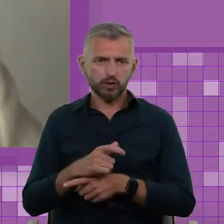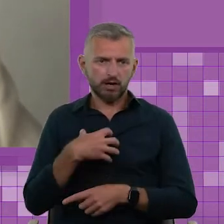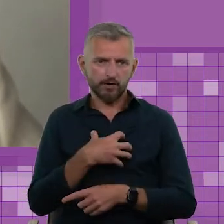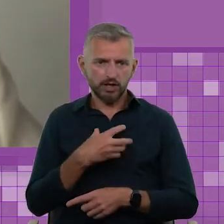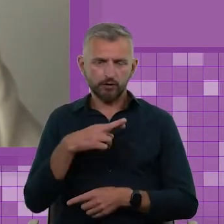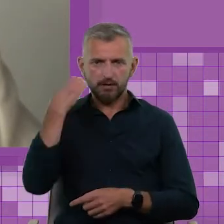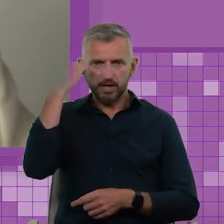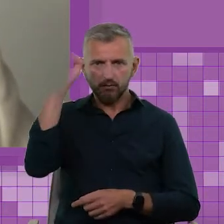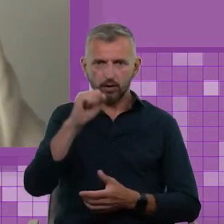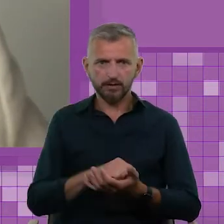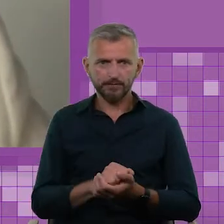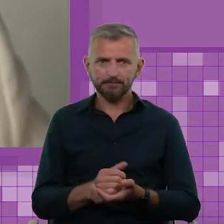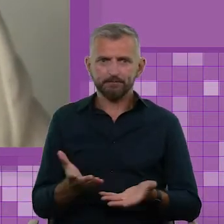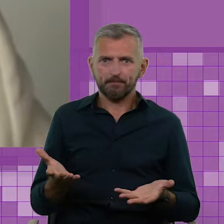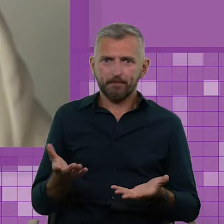для перемоги. Ольга,